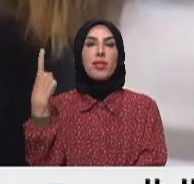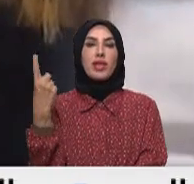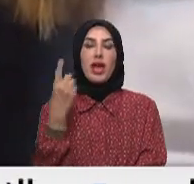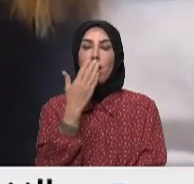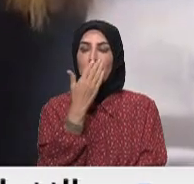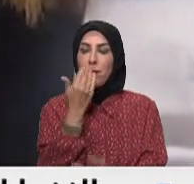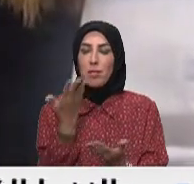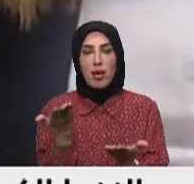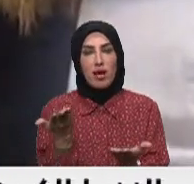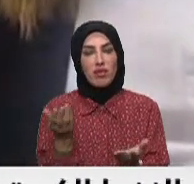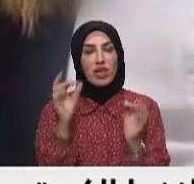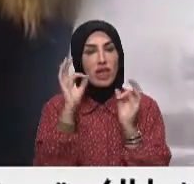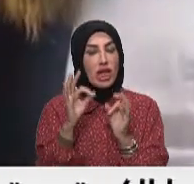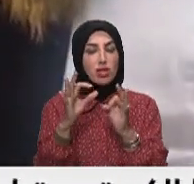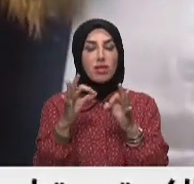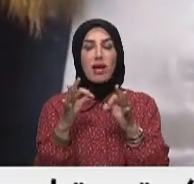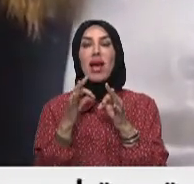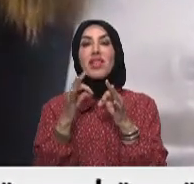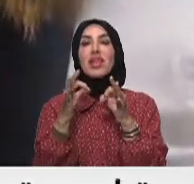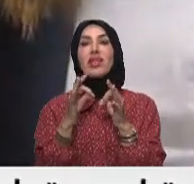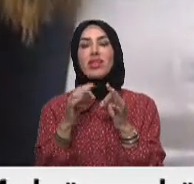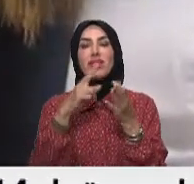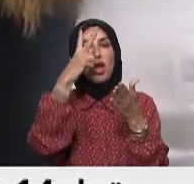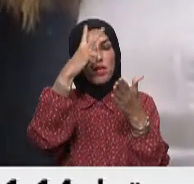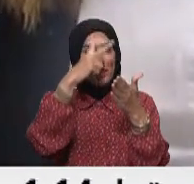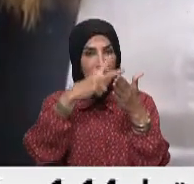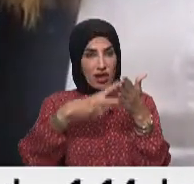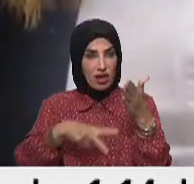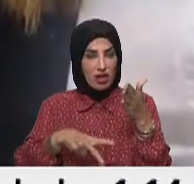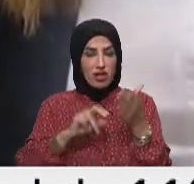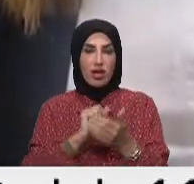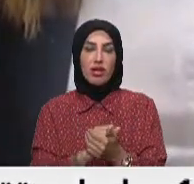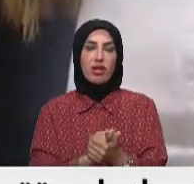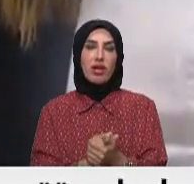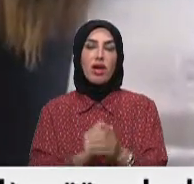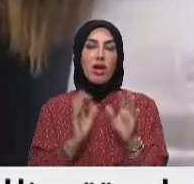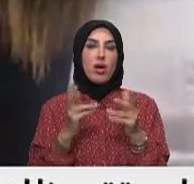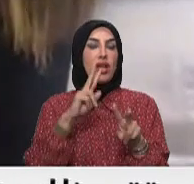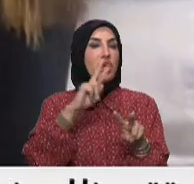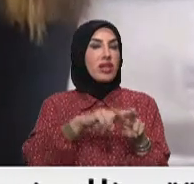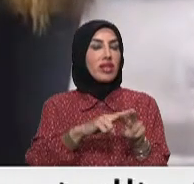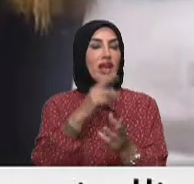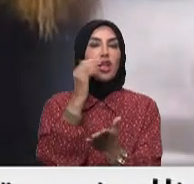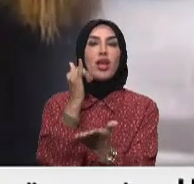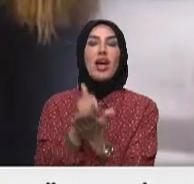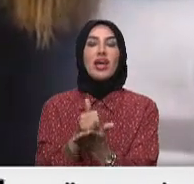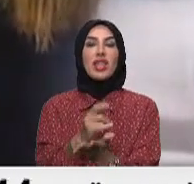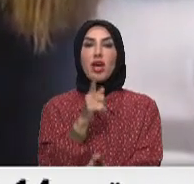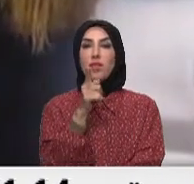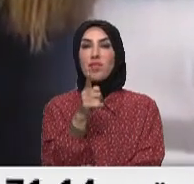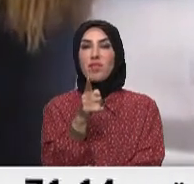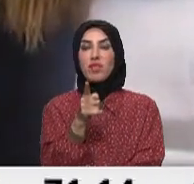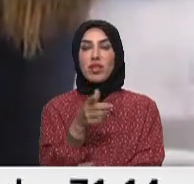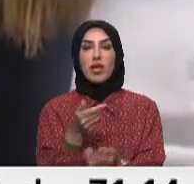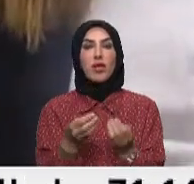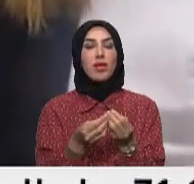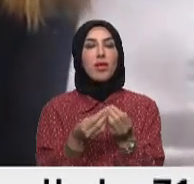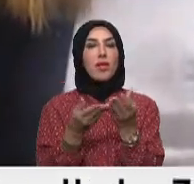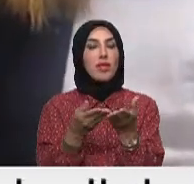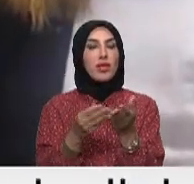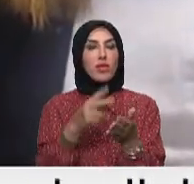زيادة وأي نقصان. تبقى الطابة في ملعب الجانب الإسرائيلي بحسب المحللين